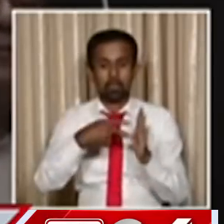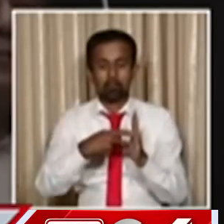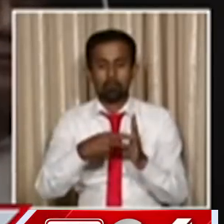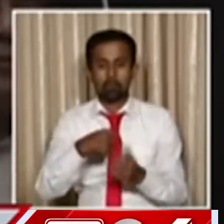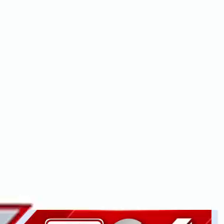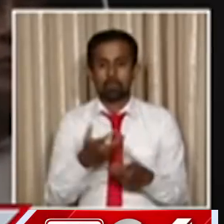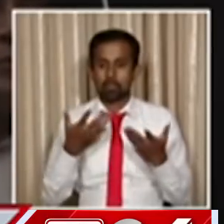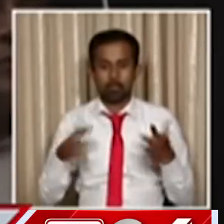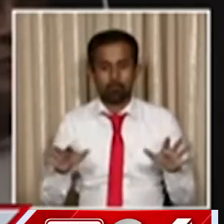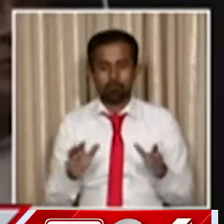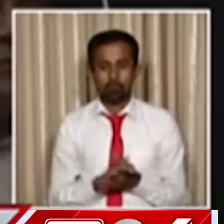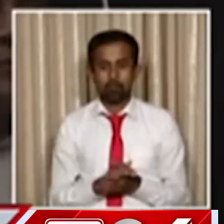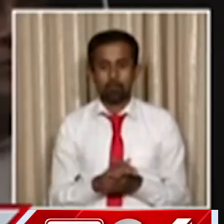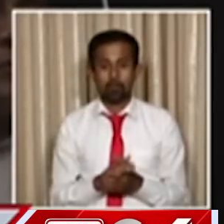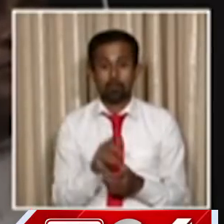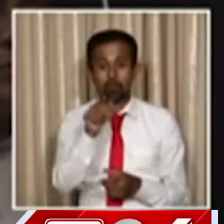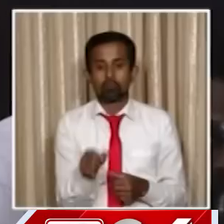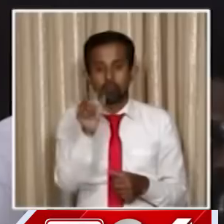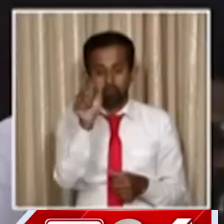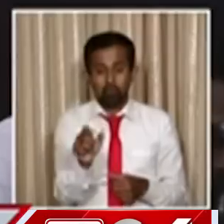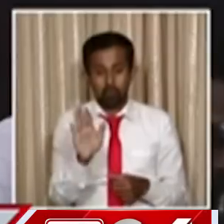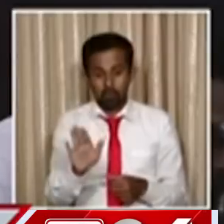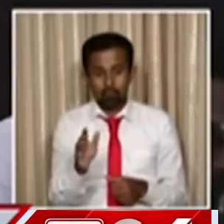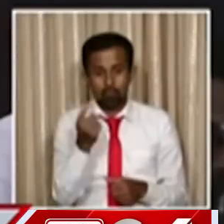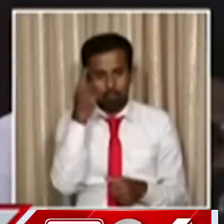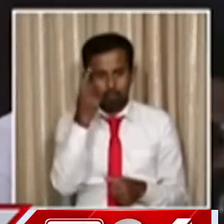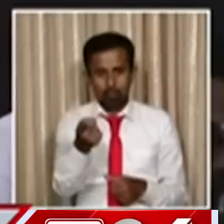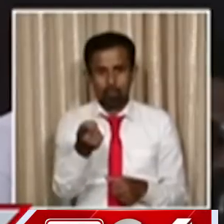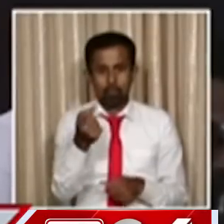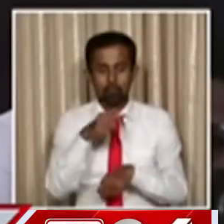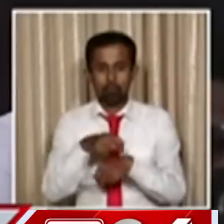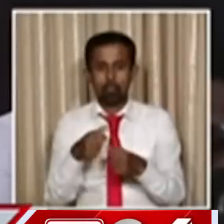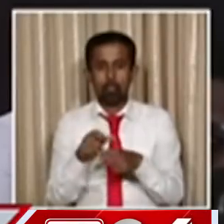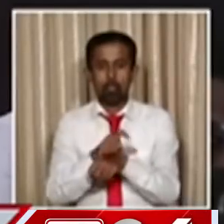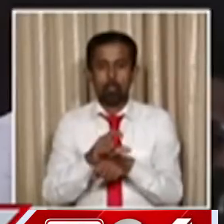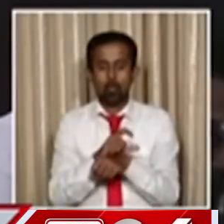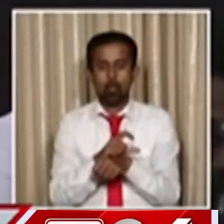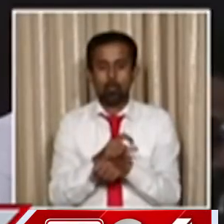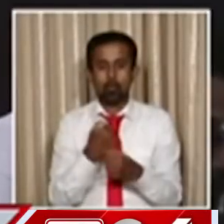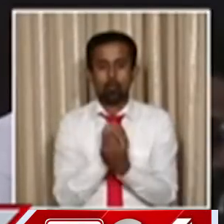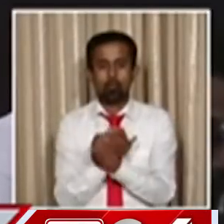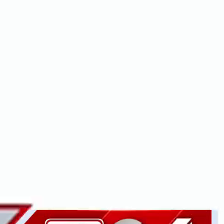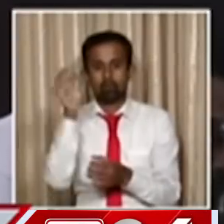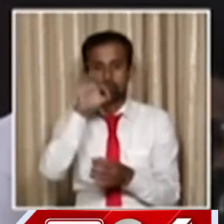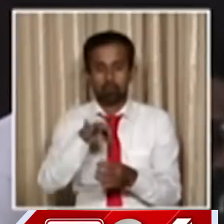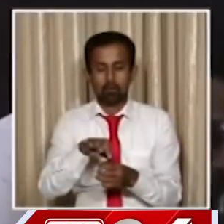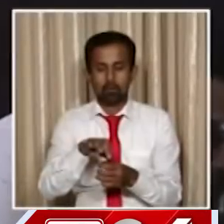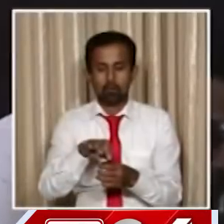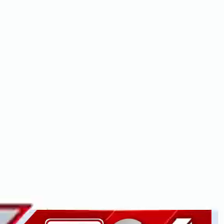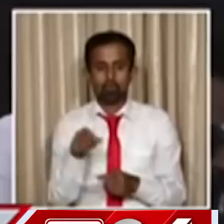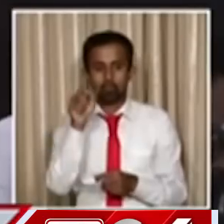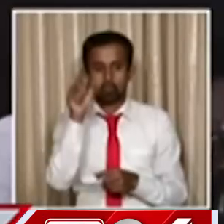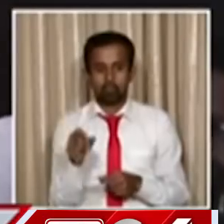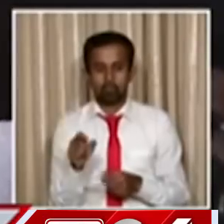ඉවරයි හොඳට මතක තියාගන්න. එහා පැත්තේ අපිත් එක්ක කතා කරනවා. මතක ඇති ඔබතුමාලගේ කාලේ ස්වාධීන කොමිෂන් සභාවට පොලිස්පතිවරයෙක් පත් කරලා එයා නීතිය